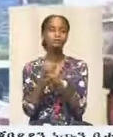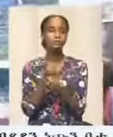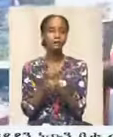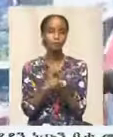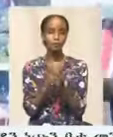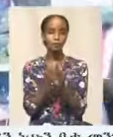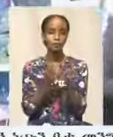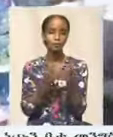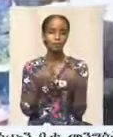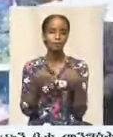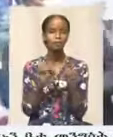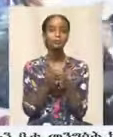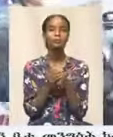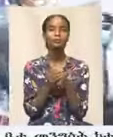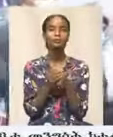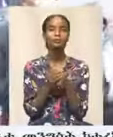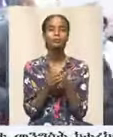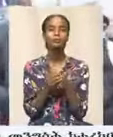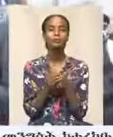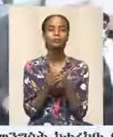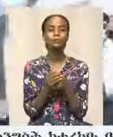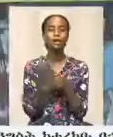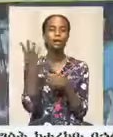ስለመሆኑ ጠቁመዋል።